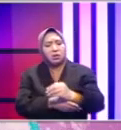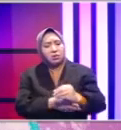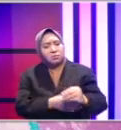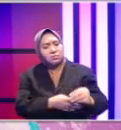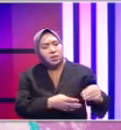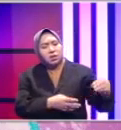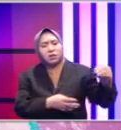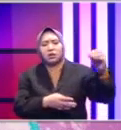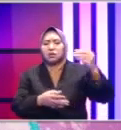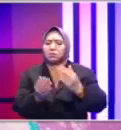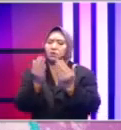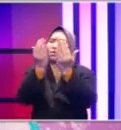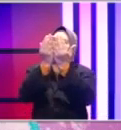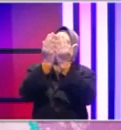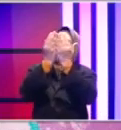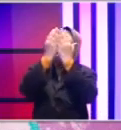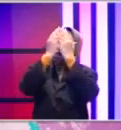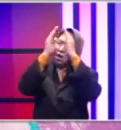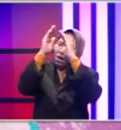myhill allah'